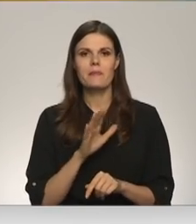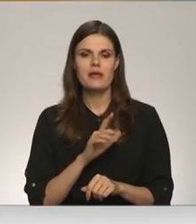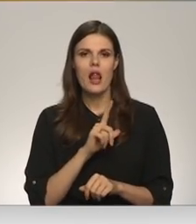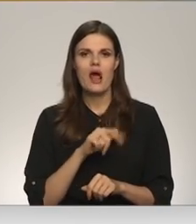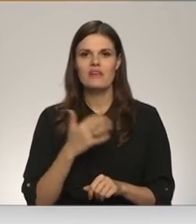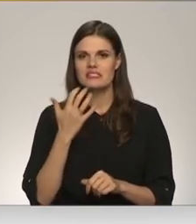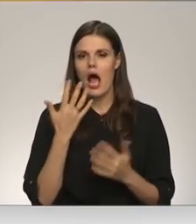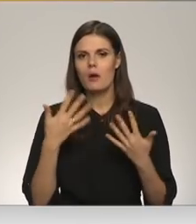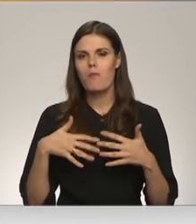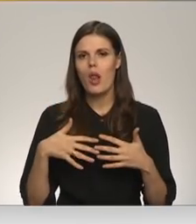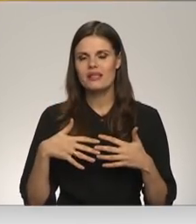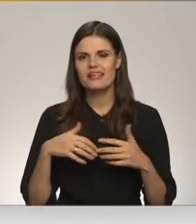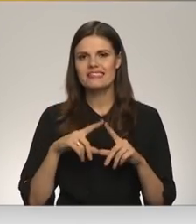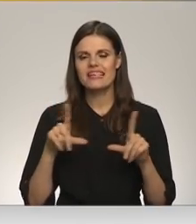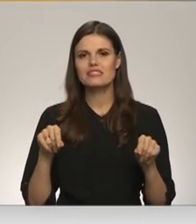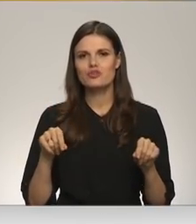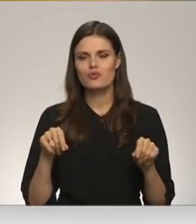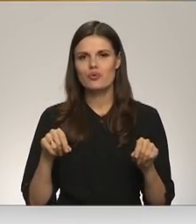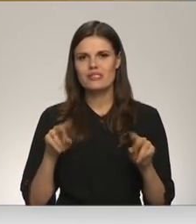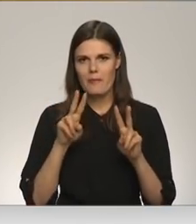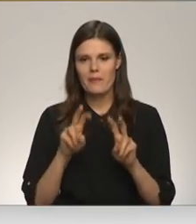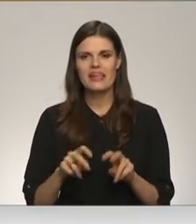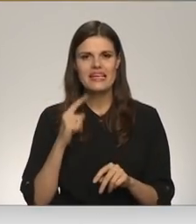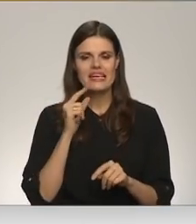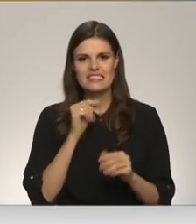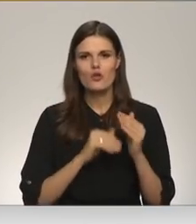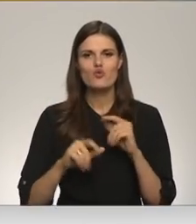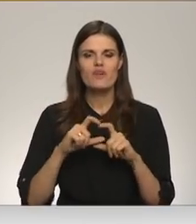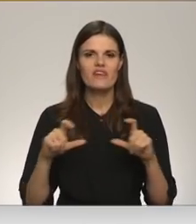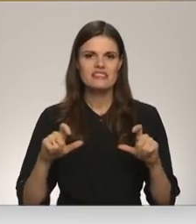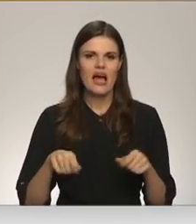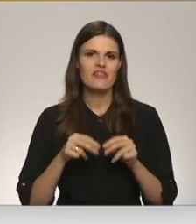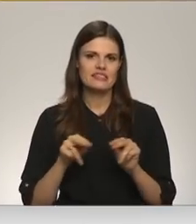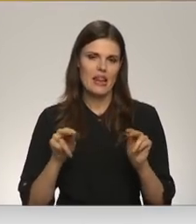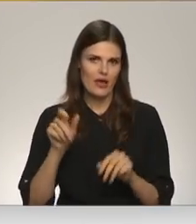ārpolitikas institūta pētnieks un Rīgas Stradiņu universitātes lektors Mārtiņš Vārgulis.